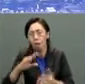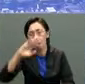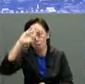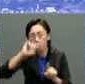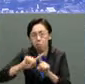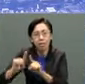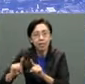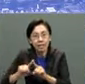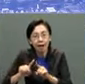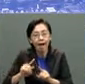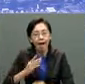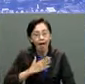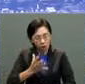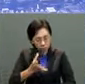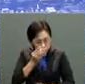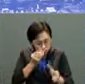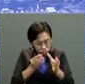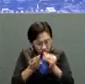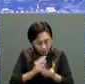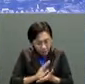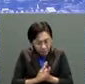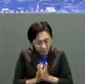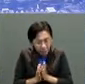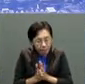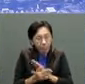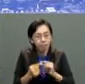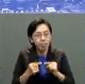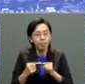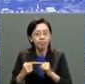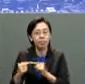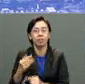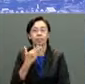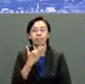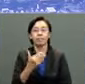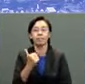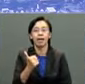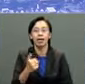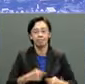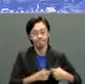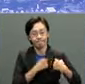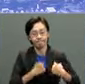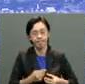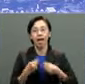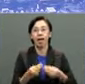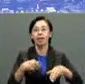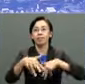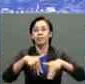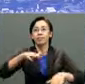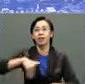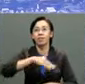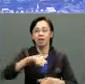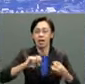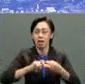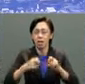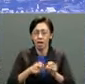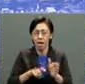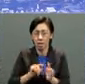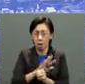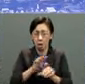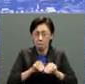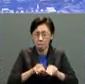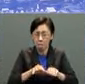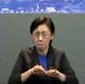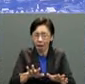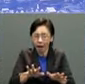งนี้ได้แล้วเราก็จะปรับตัวได้ไปตลอดนะครับก็ขอให้เป็นกำลังใจกับทุกๆท่านแล้วเราจะก้าวผ่านวิกฤตนี้ไปด้